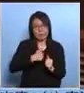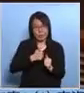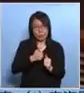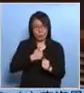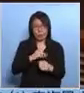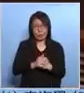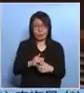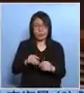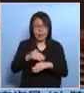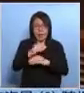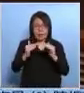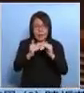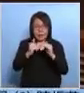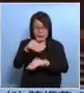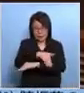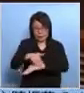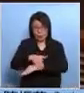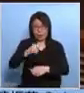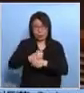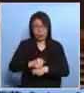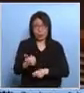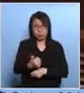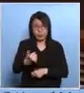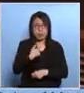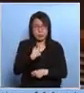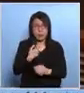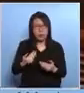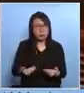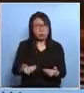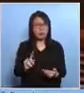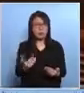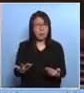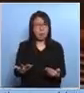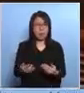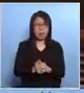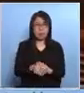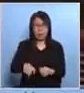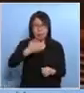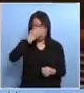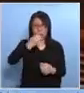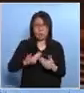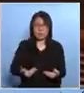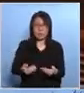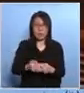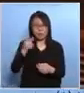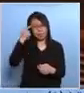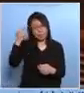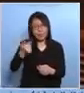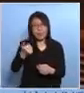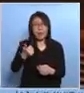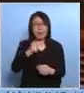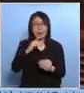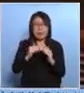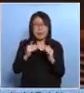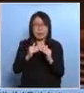大家要做好個家庭計劃，但今時今日究竟是怎樣呢？香港現在一個理想家庭